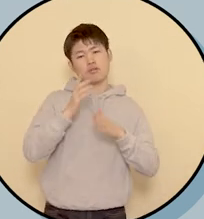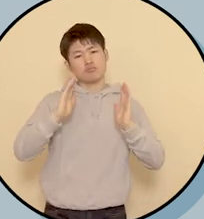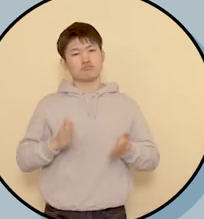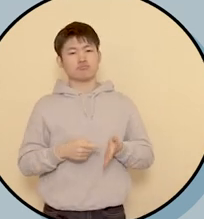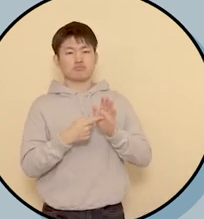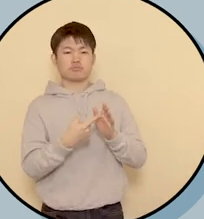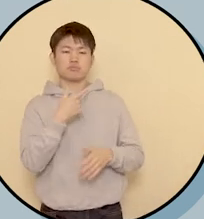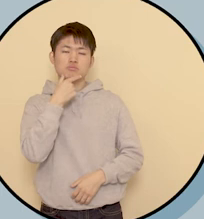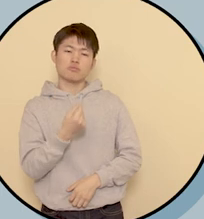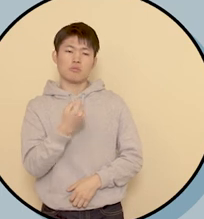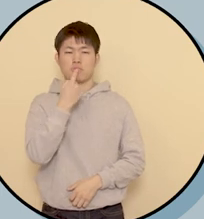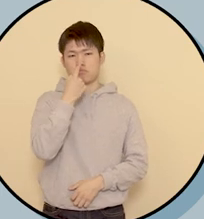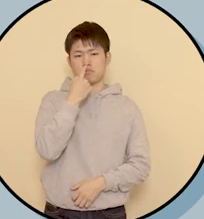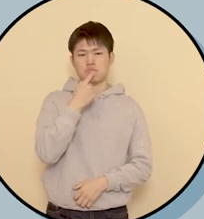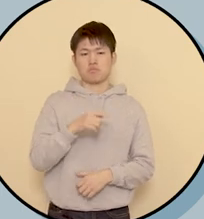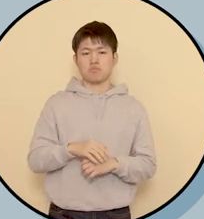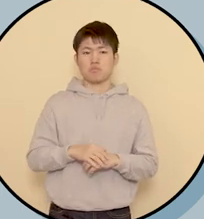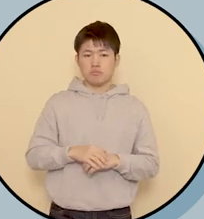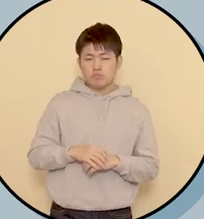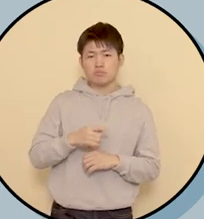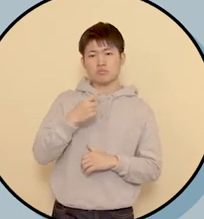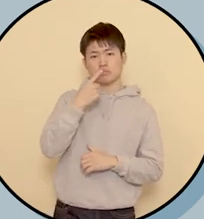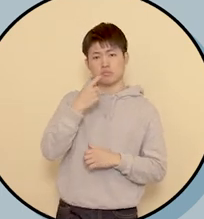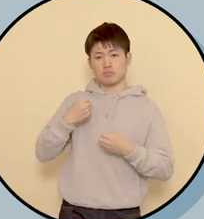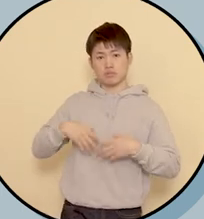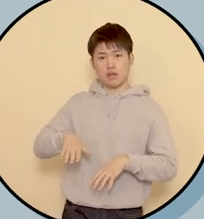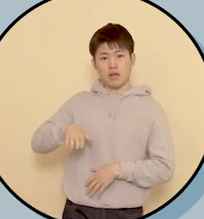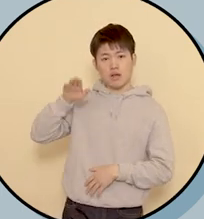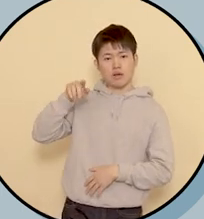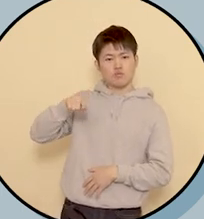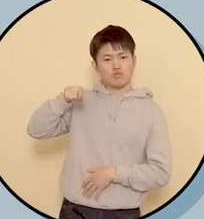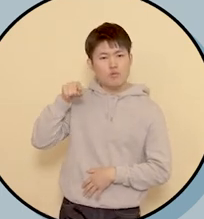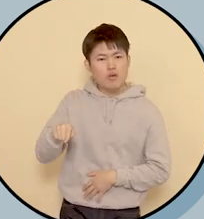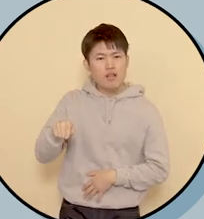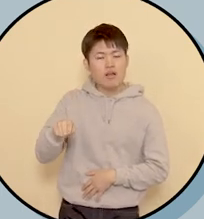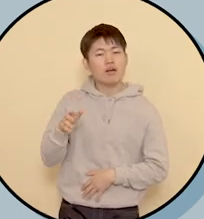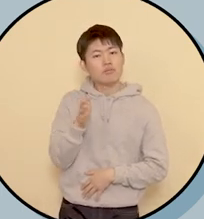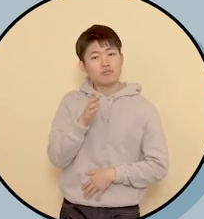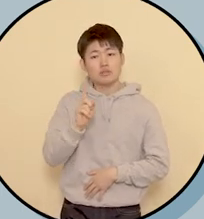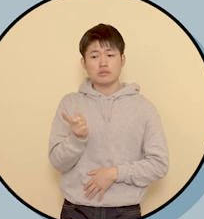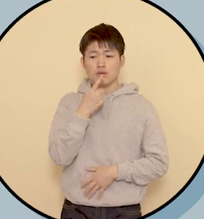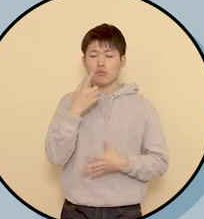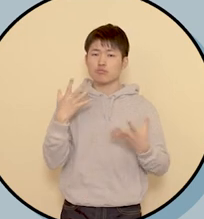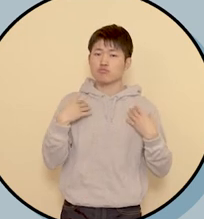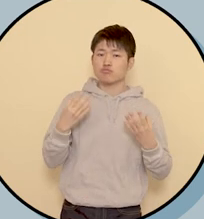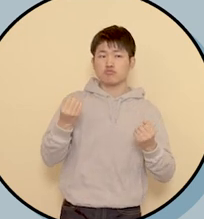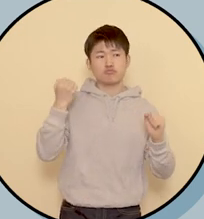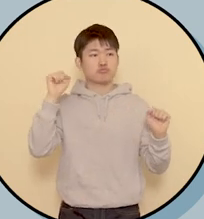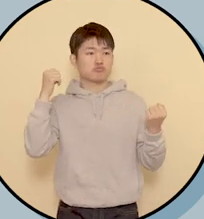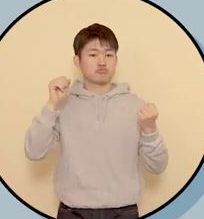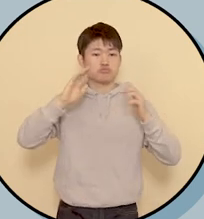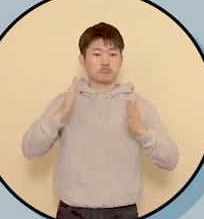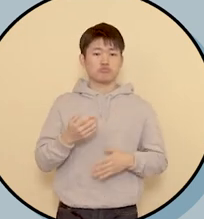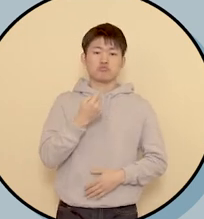ていうところを、あまり強調せずに、痛いなっていう私たちはこう生まれてきたんだ